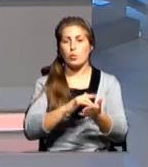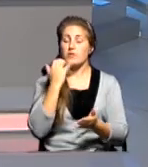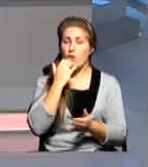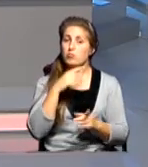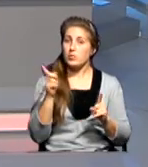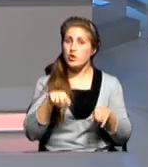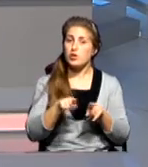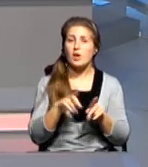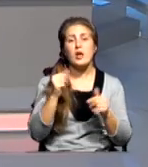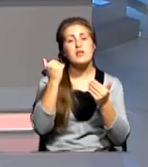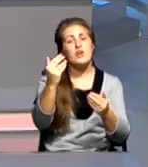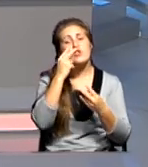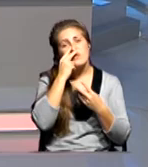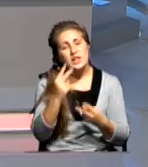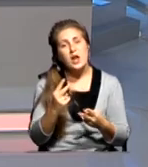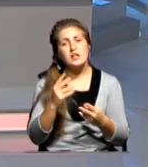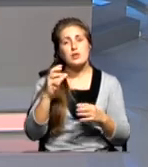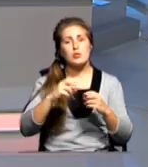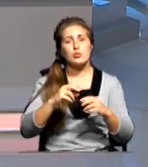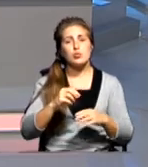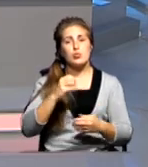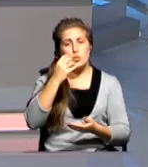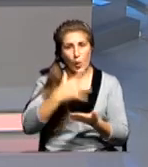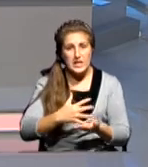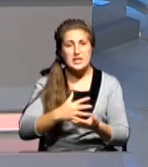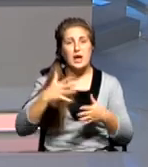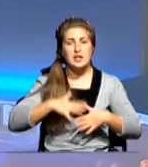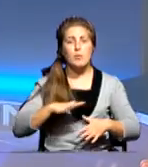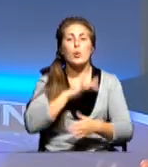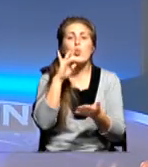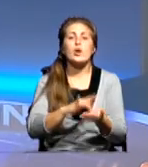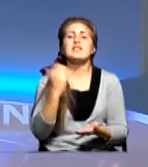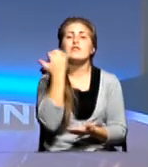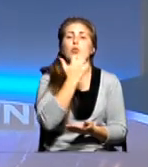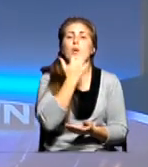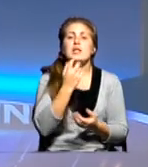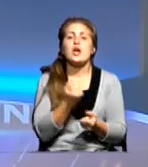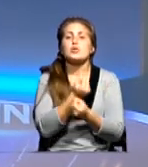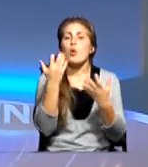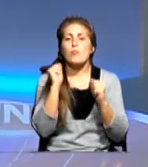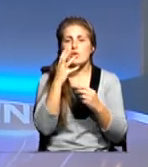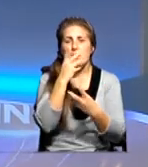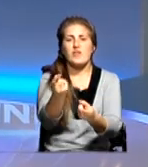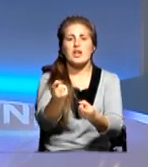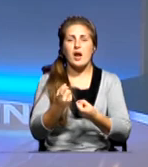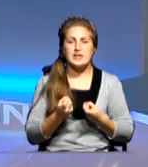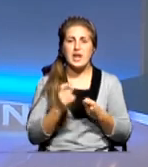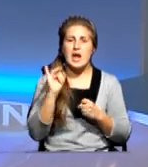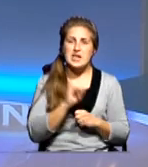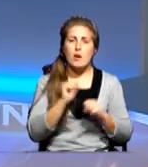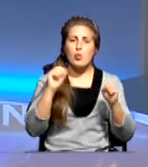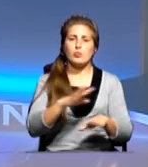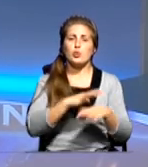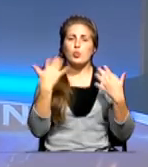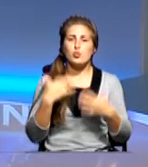вот на ваш взгляд столица крыма город симферополь насколько он инвестиционно привлекательна и может быть уже